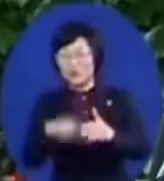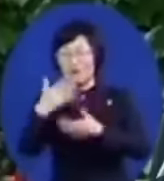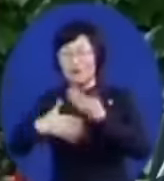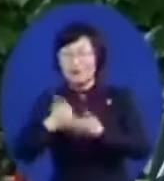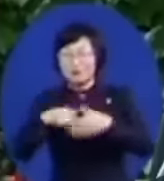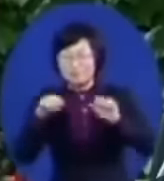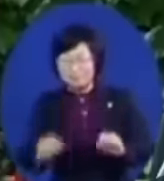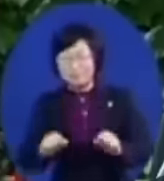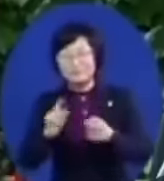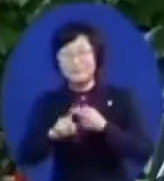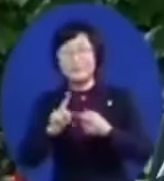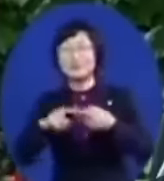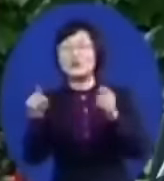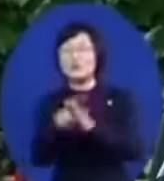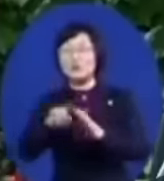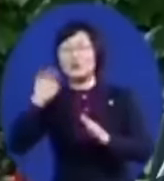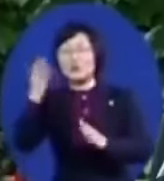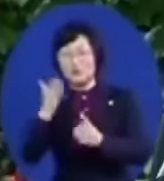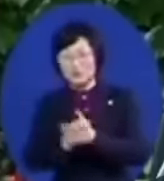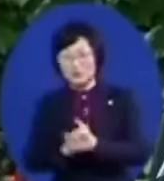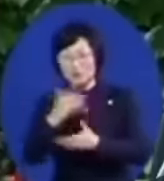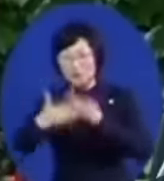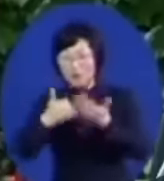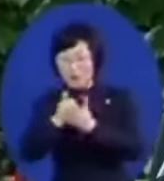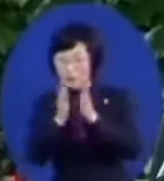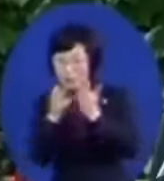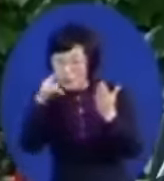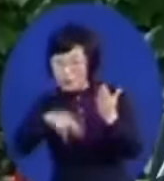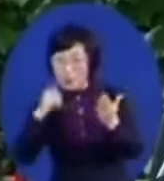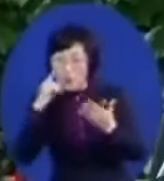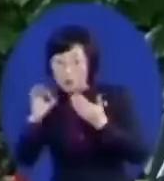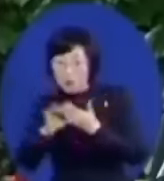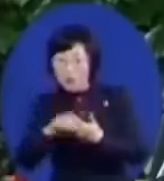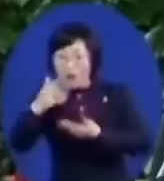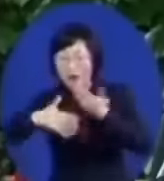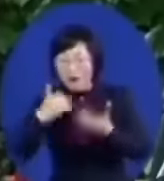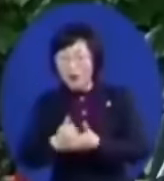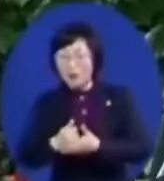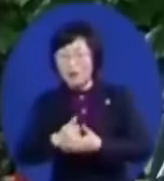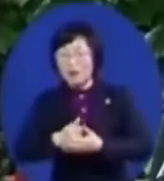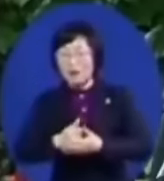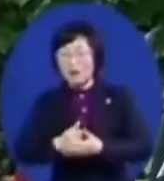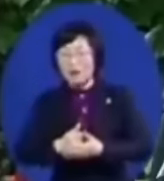것을 믿게 만들어요. 성경에는 주 하나님께 나온 자는 그가 살아계신 것을 알아야 된다고 하니까